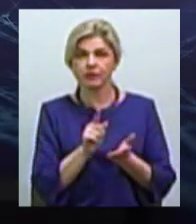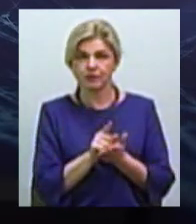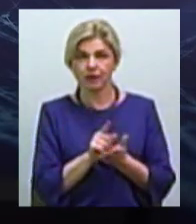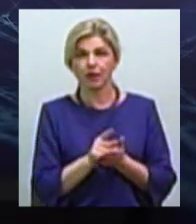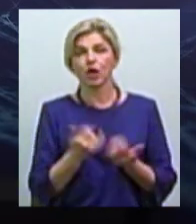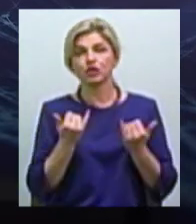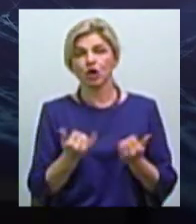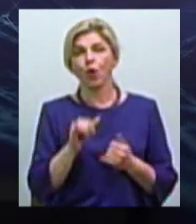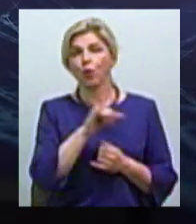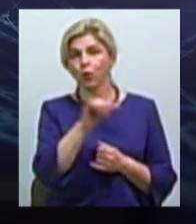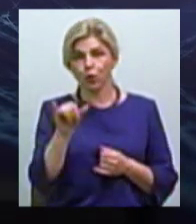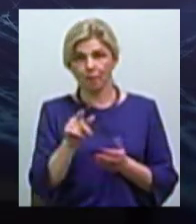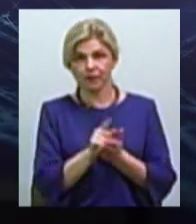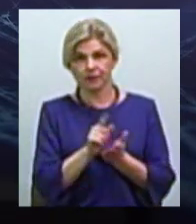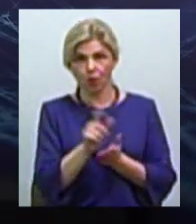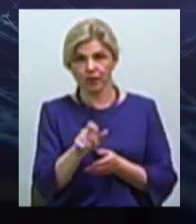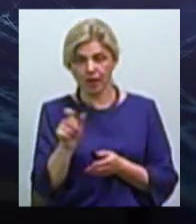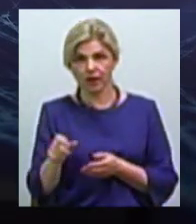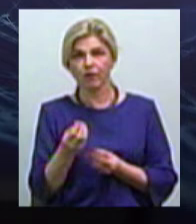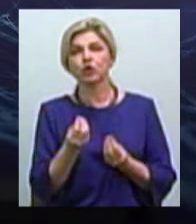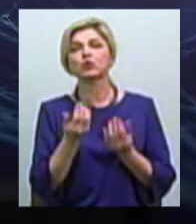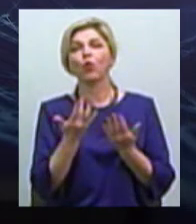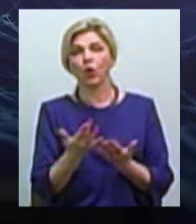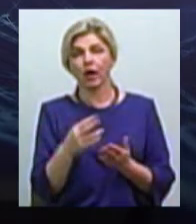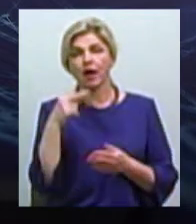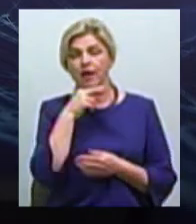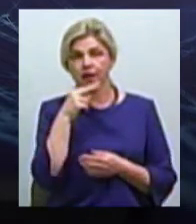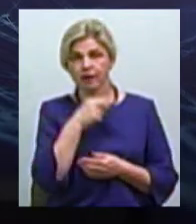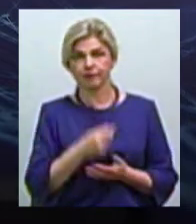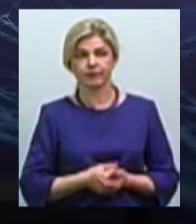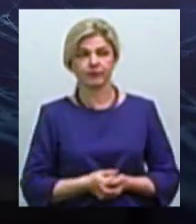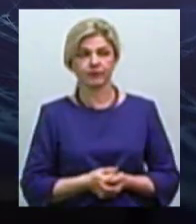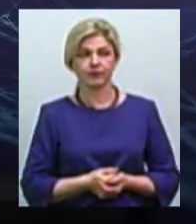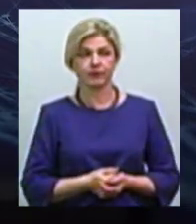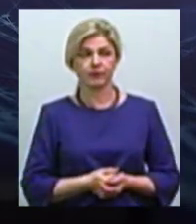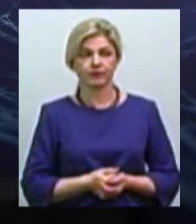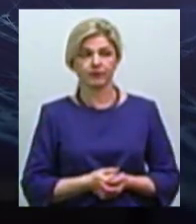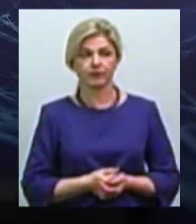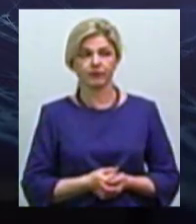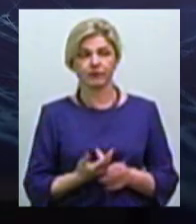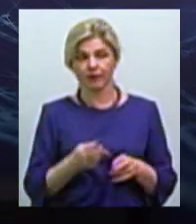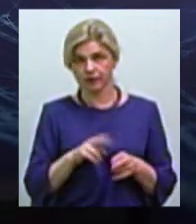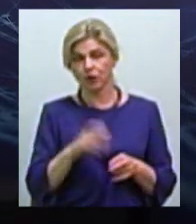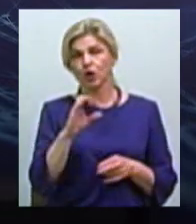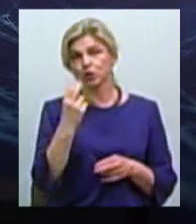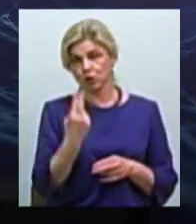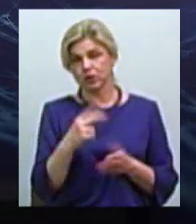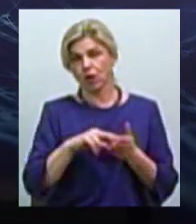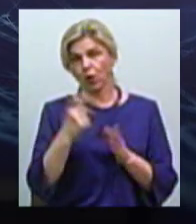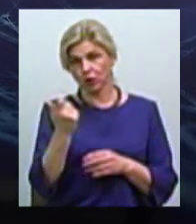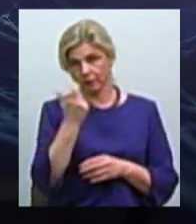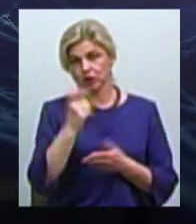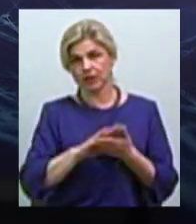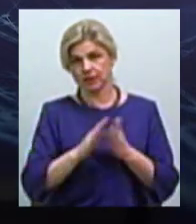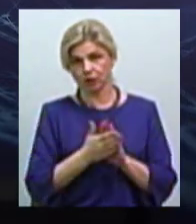зараз у пенсіонерів, скільки коштують ліки. І це, звичайно, це соціально-економічне становище в